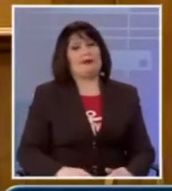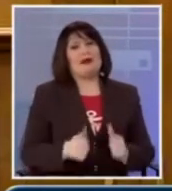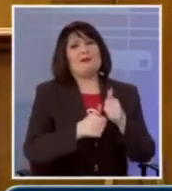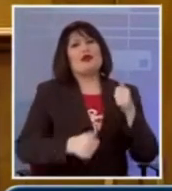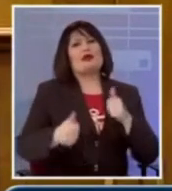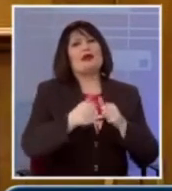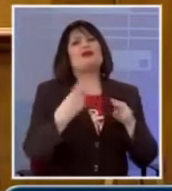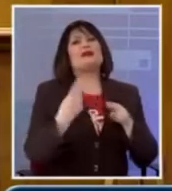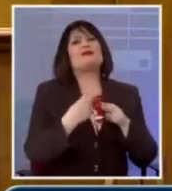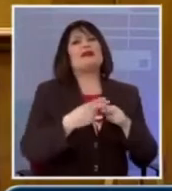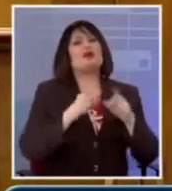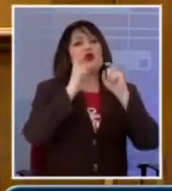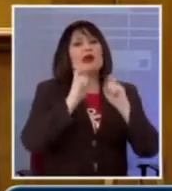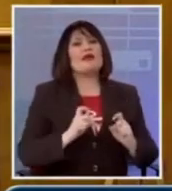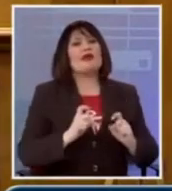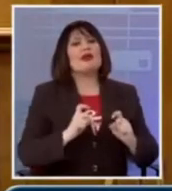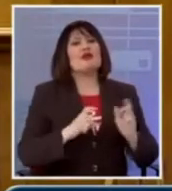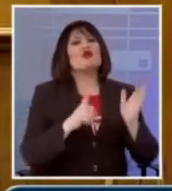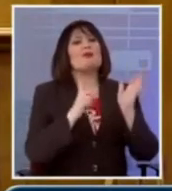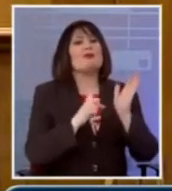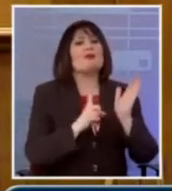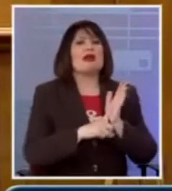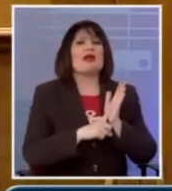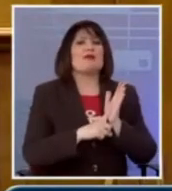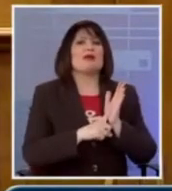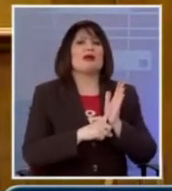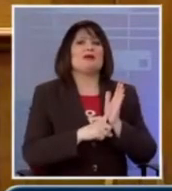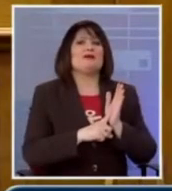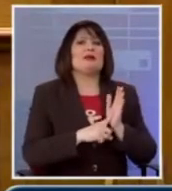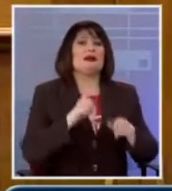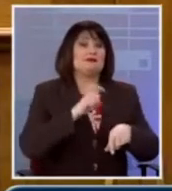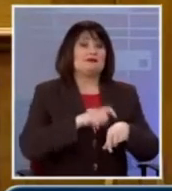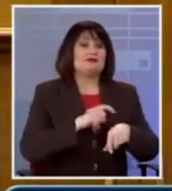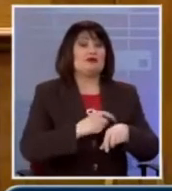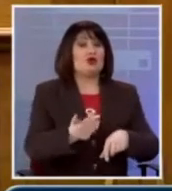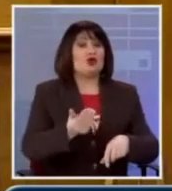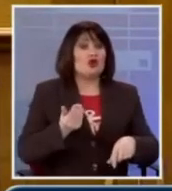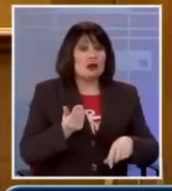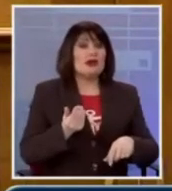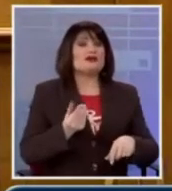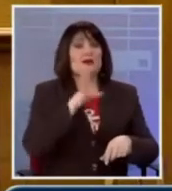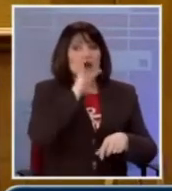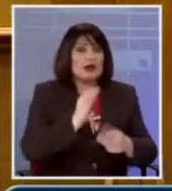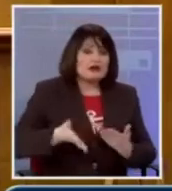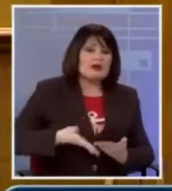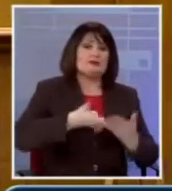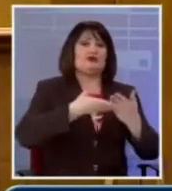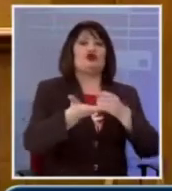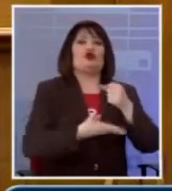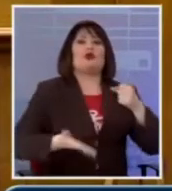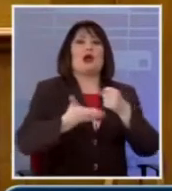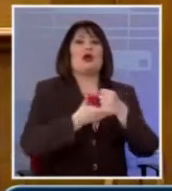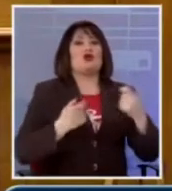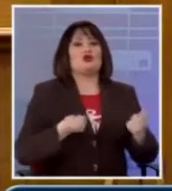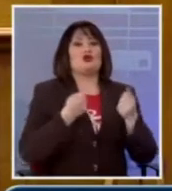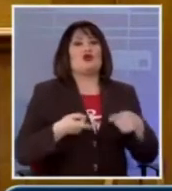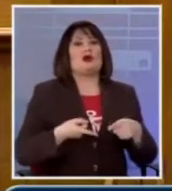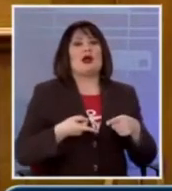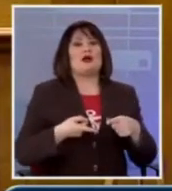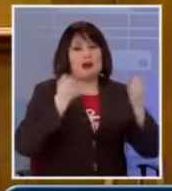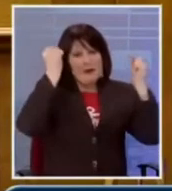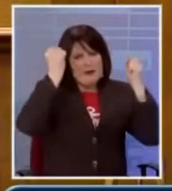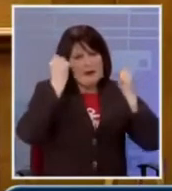καθήκον αυτή την ώρα είναι να σταθούμε έγκαιρα και αποτελεσματικά στον αγρότη και το κάνουμε ήδη όταν πλήττεται η